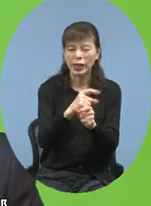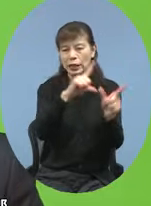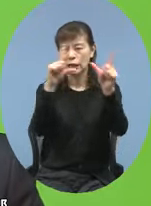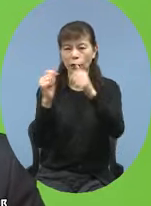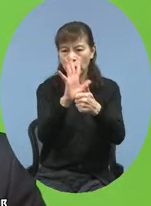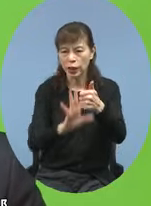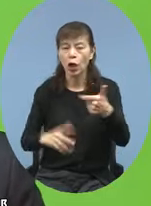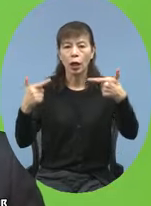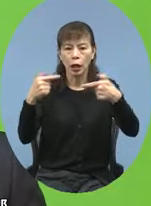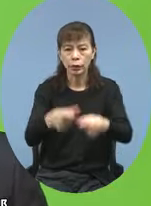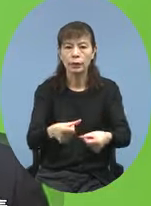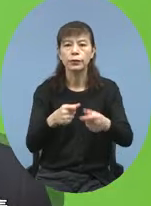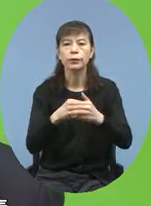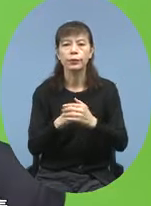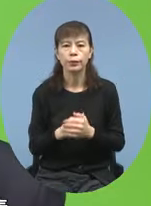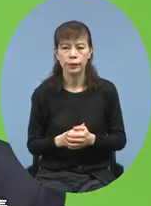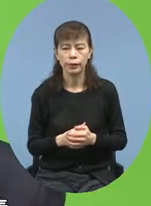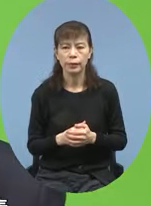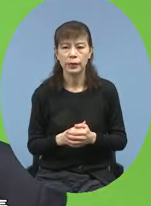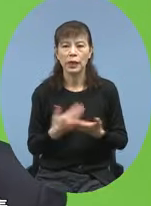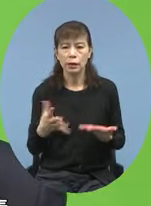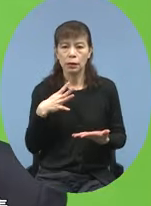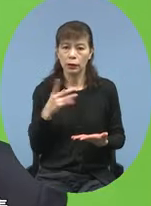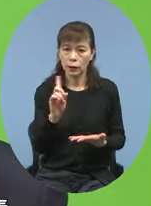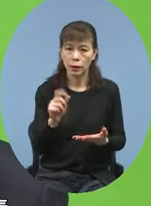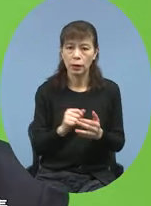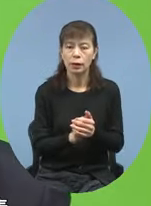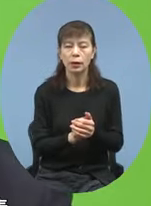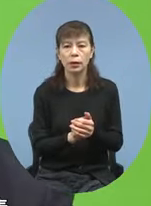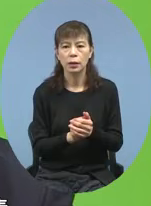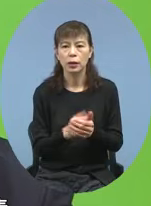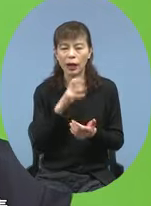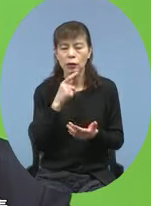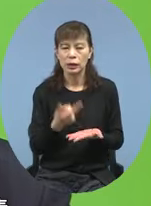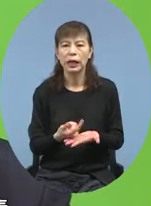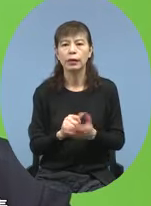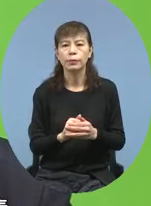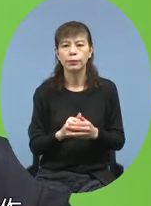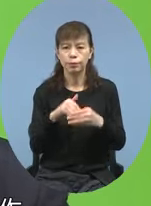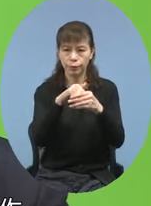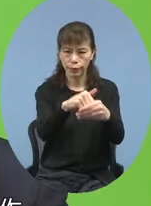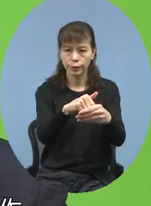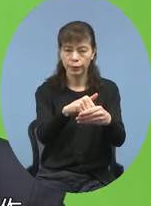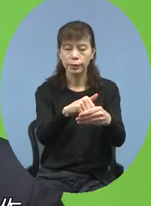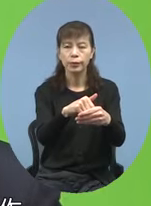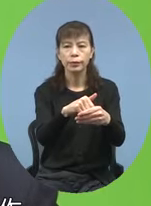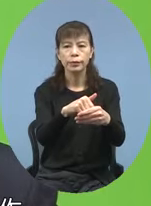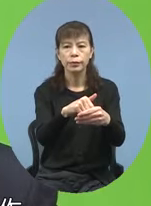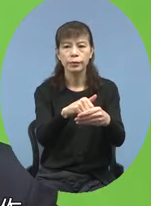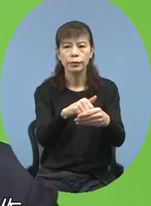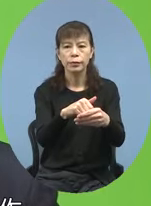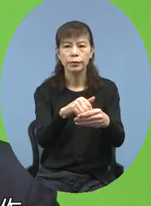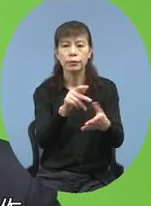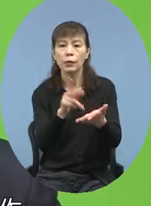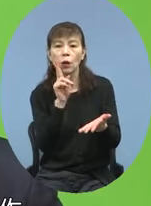和生活的影響。如果在這個情況之下，我們去發債說愛來，舉例來說，